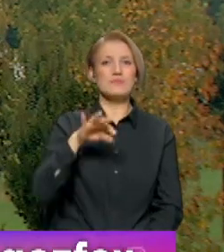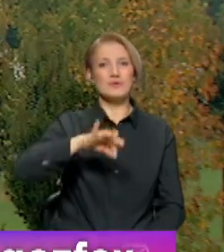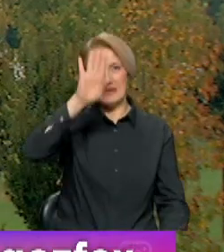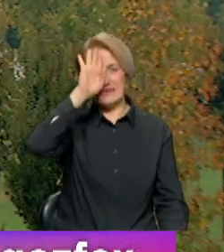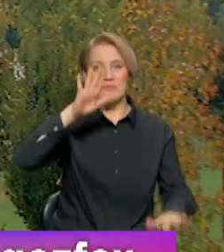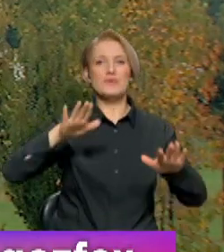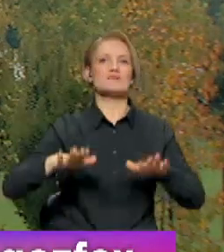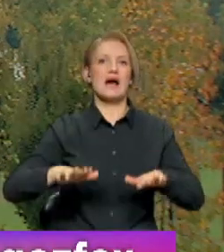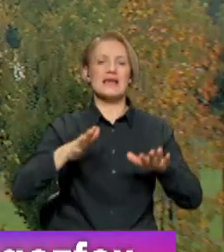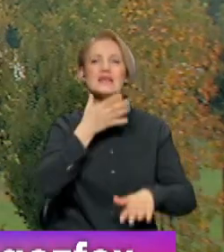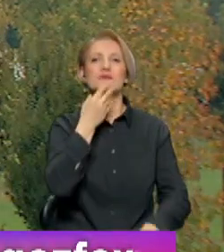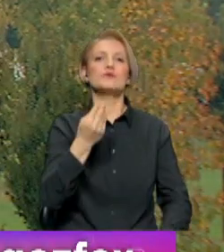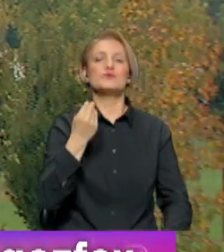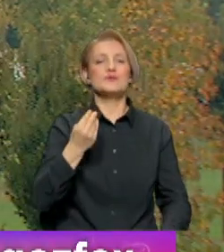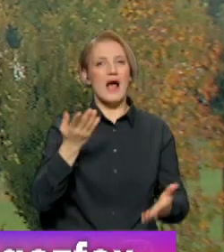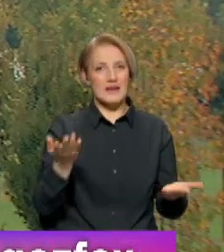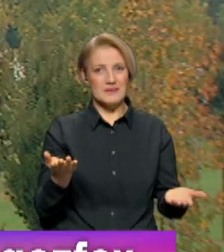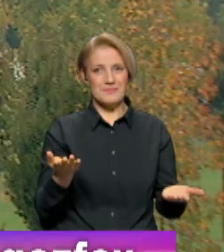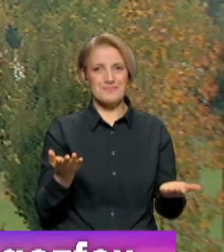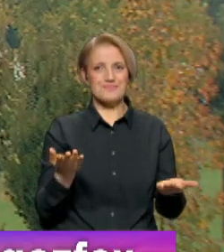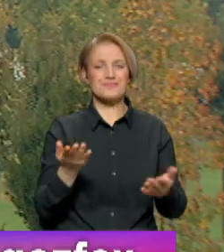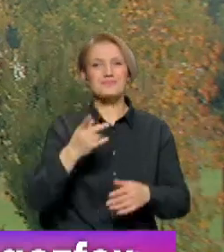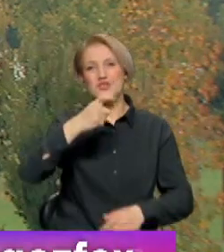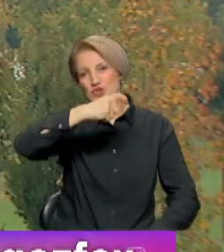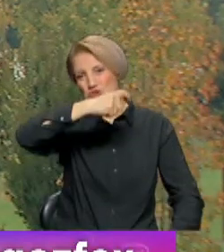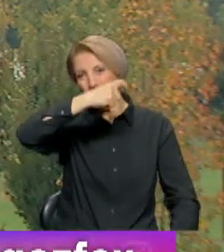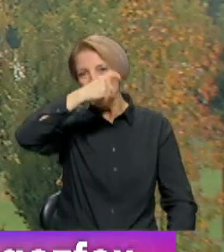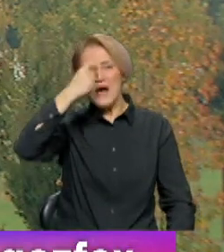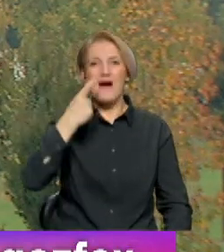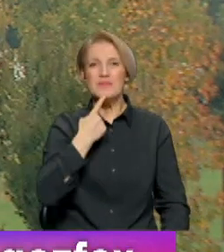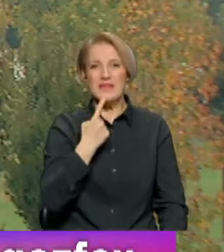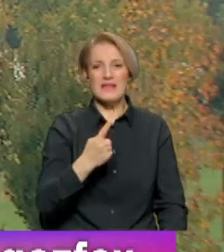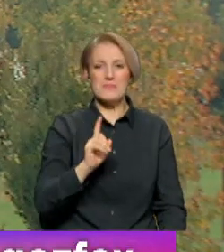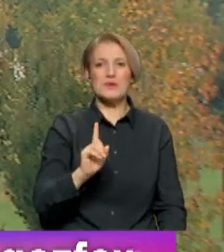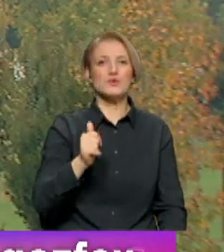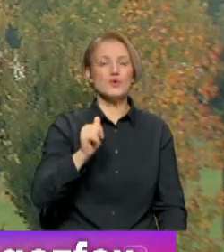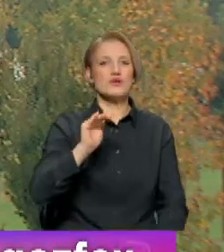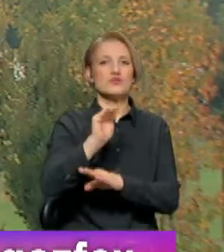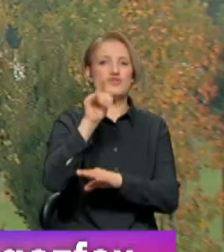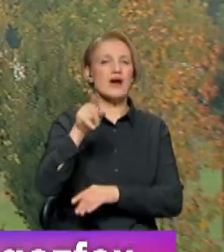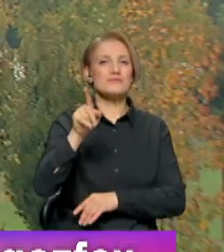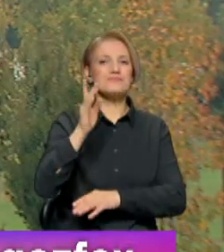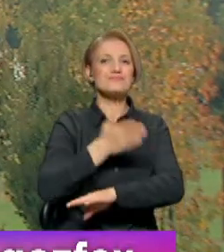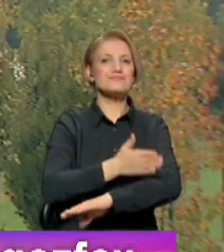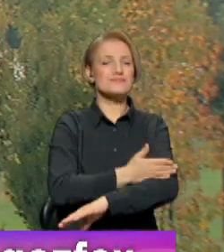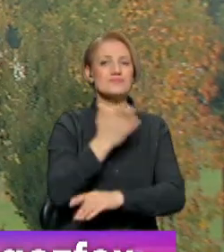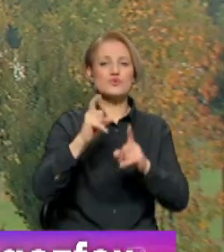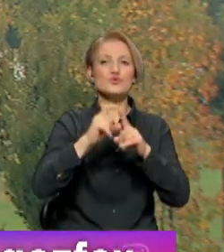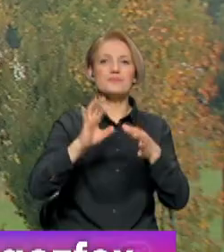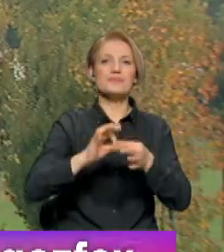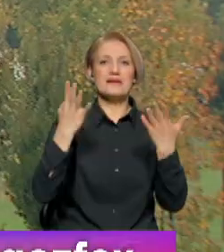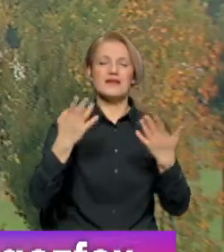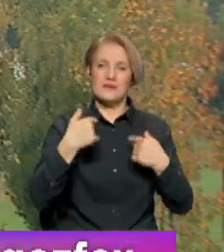sakin güzel dingin hani böyle Pastırma sıcakları denilen bir günü yaşayacak sizin memleketinizde durum Neyse